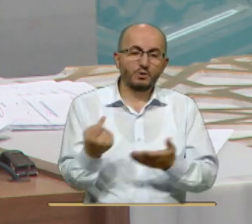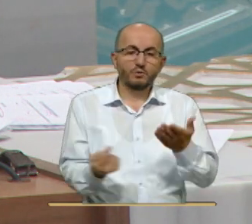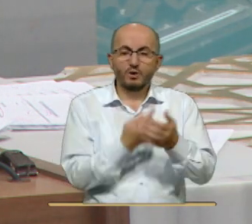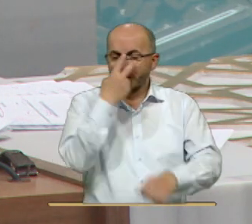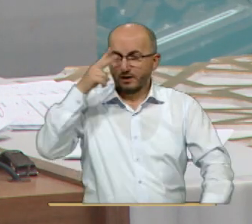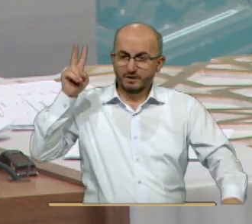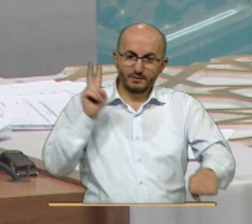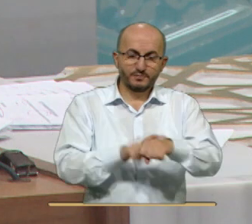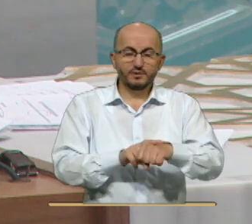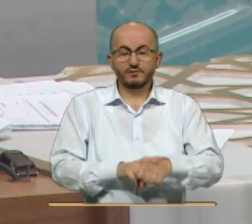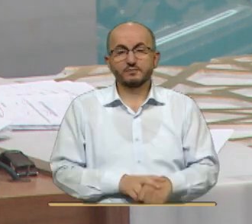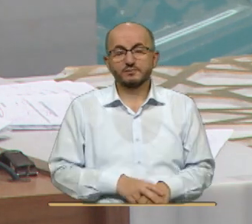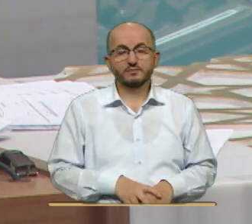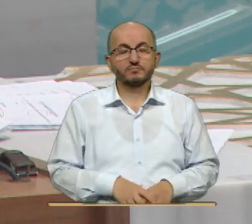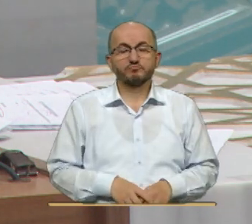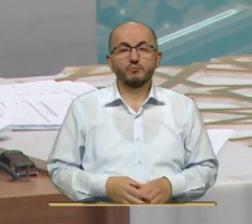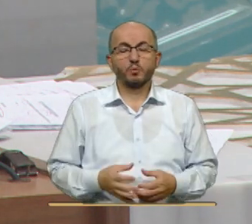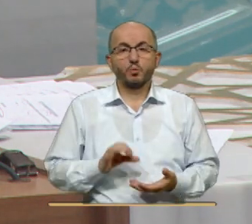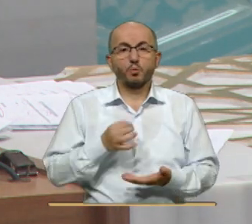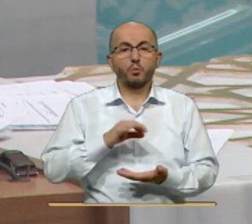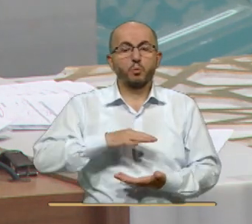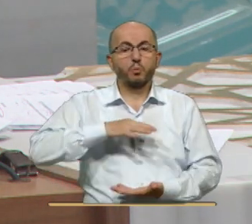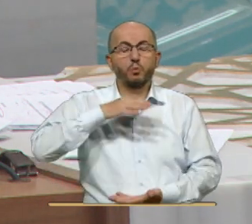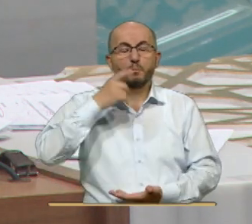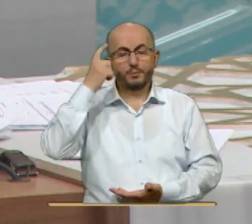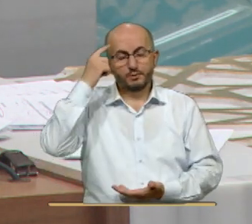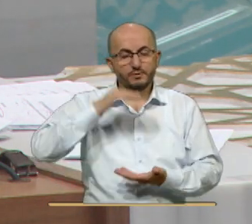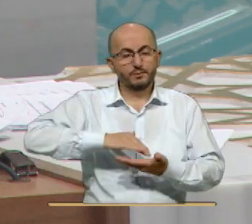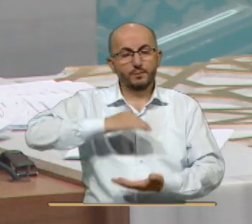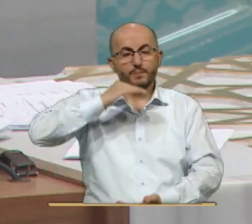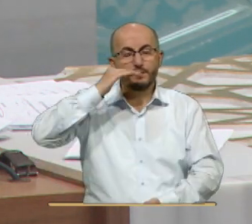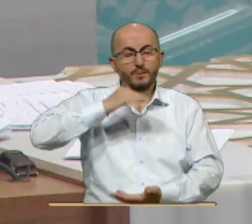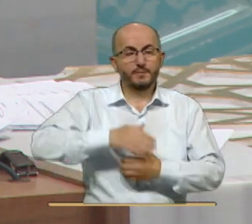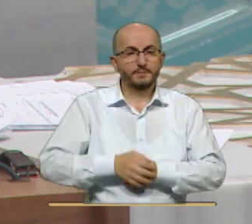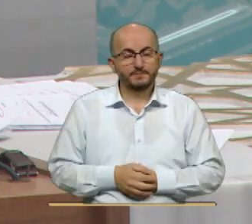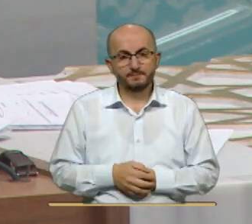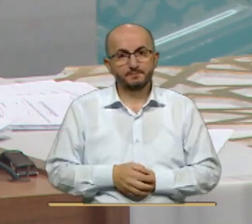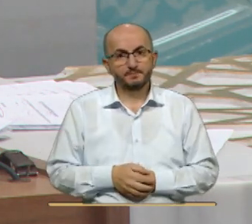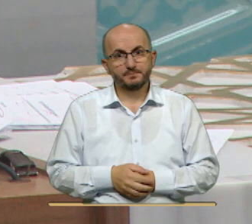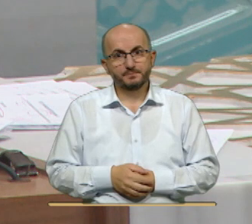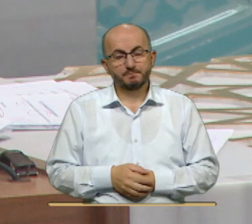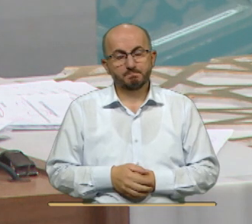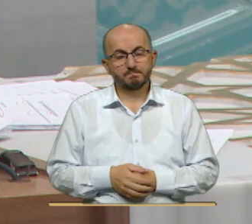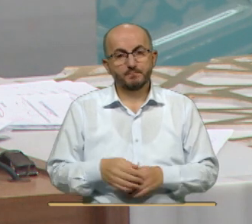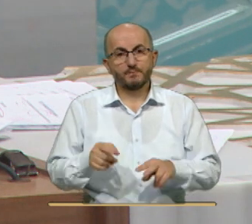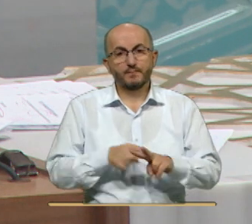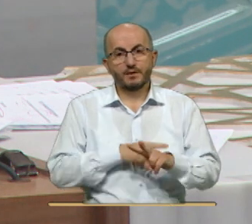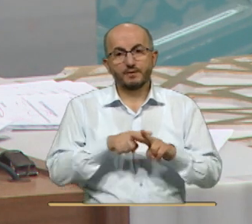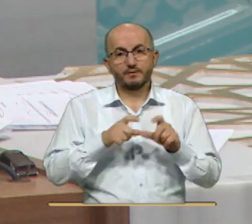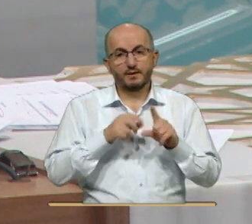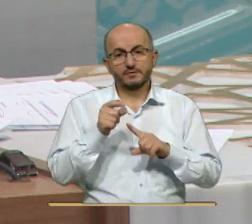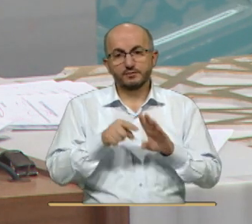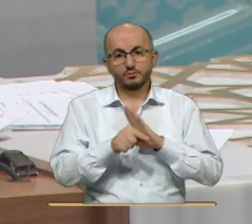olsun. Hikmet hazinesi, bilgi hazinesi. Evet. Biz Yasin-i Şerif'i